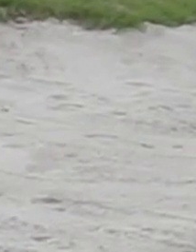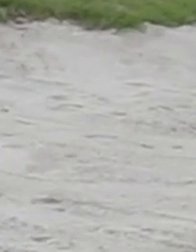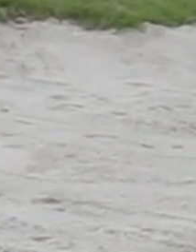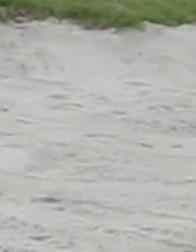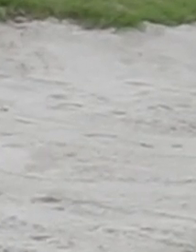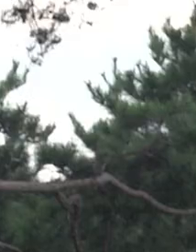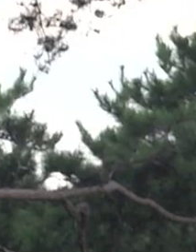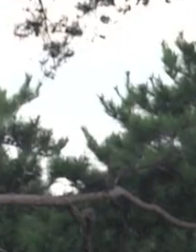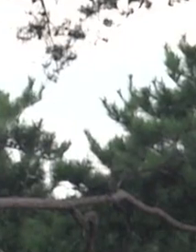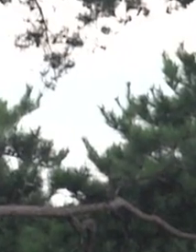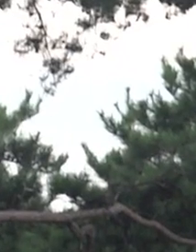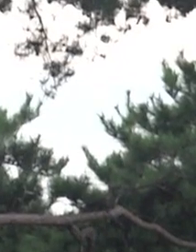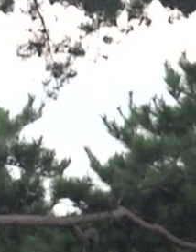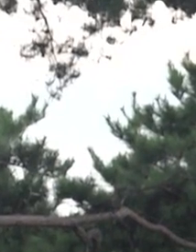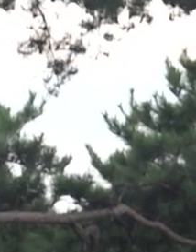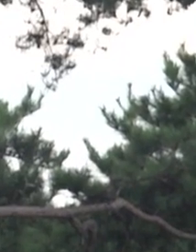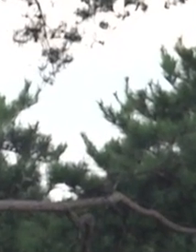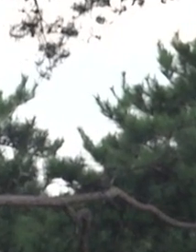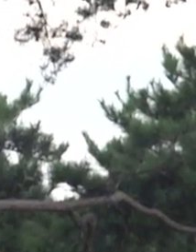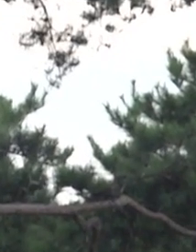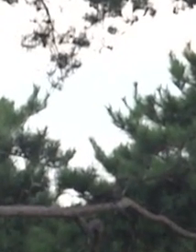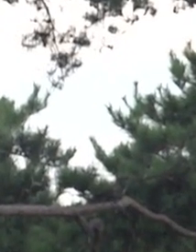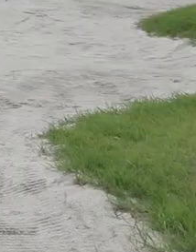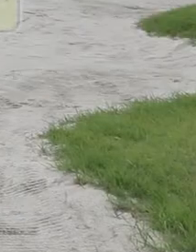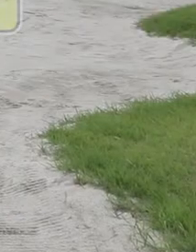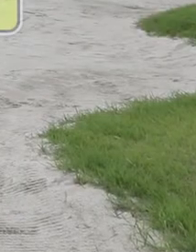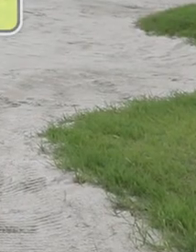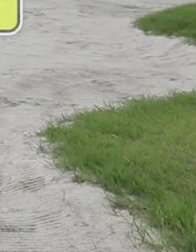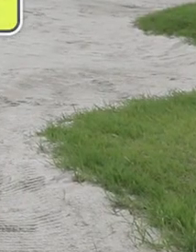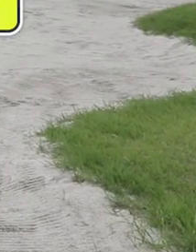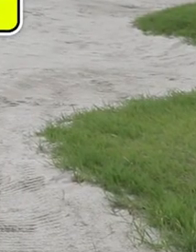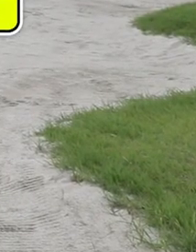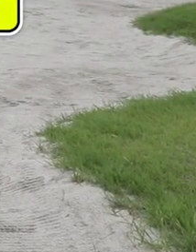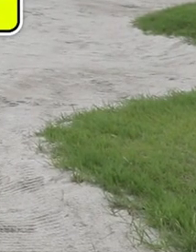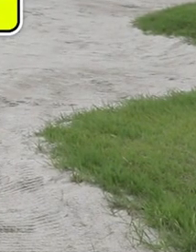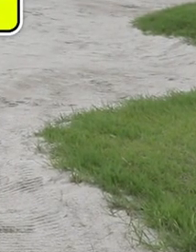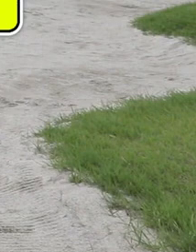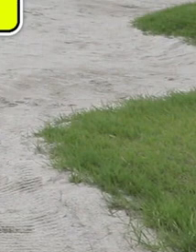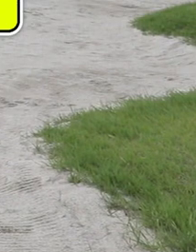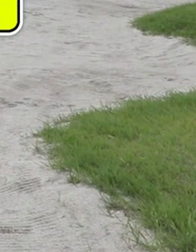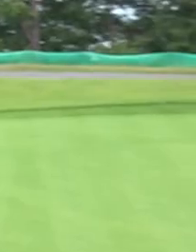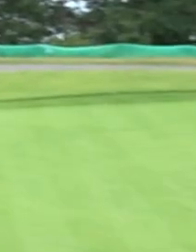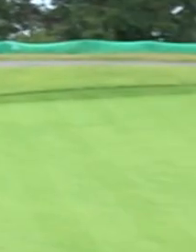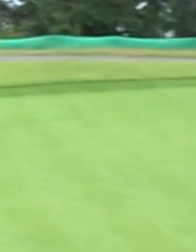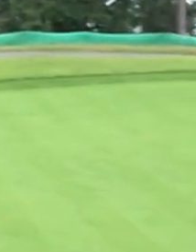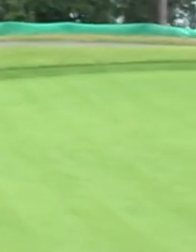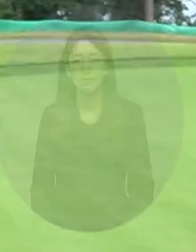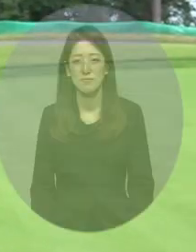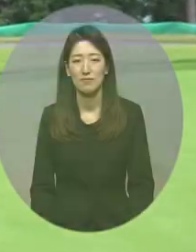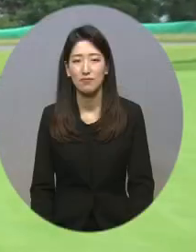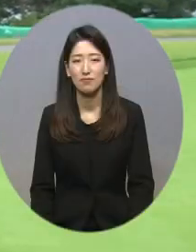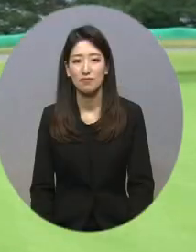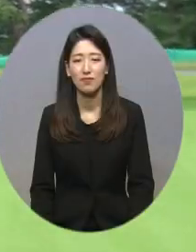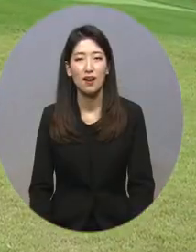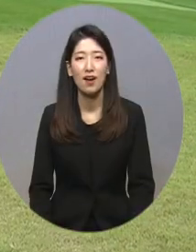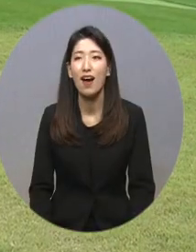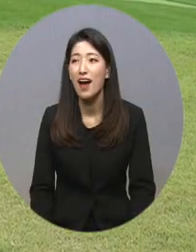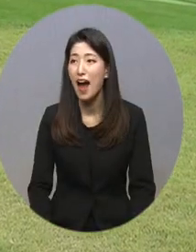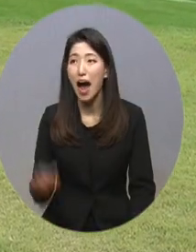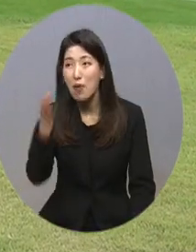아. 와! 아! 우와! 어떡해요? 아무도 못 봤지?